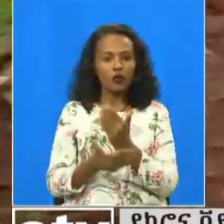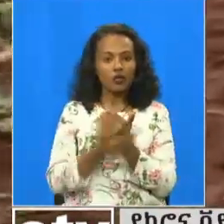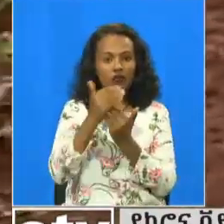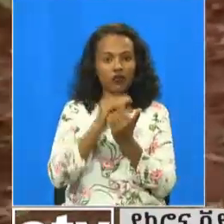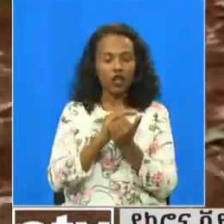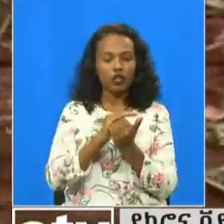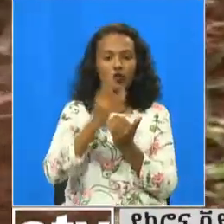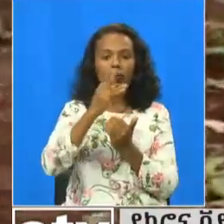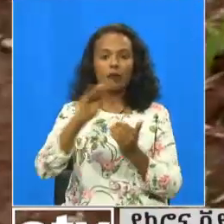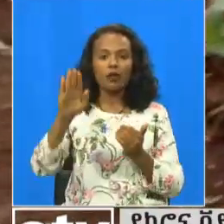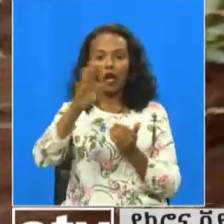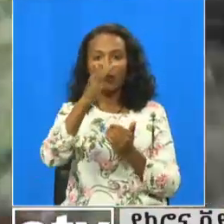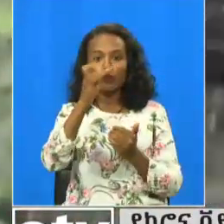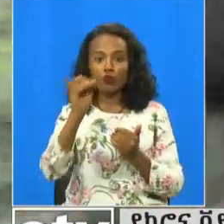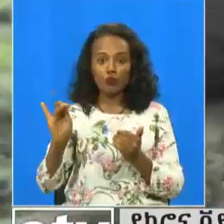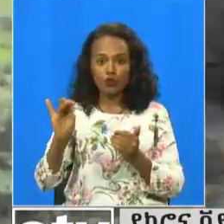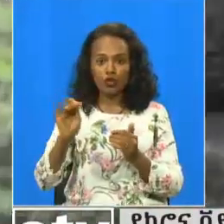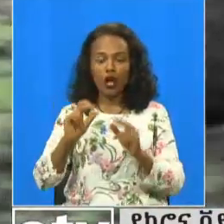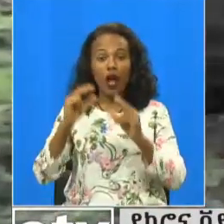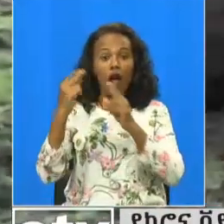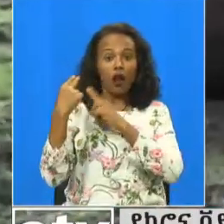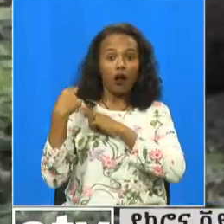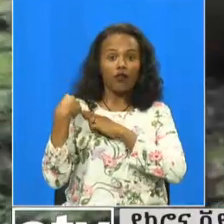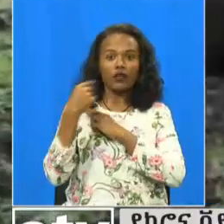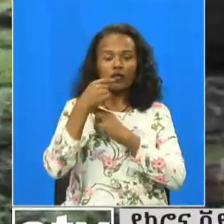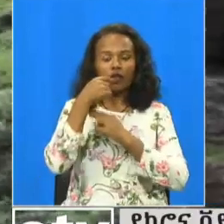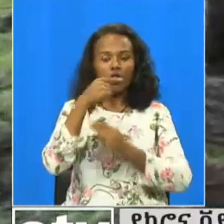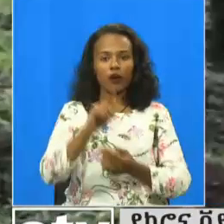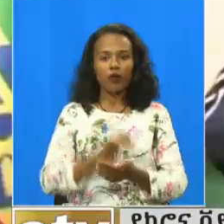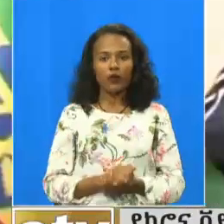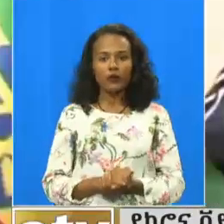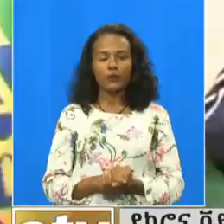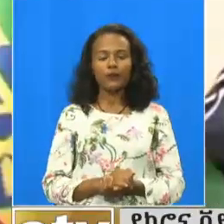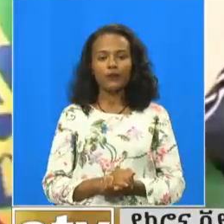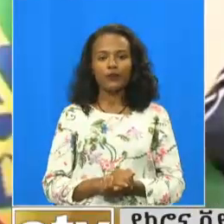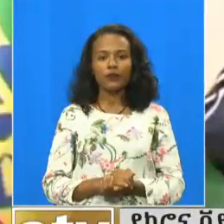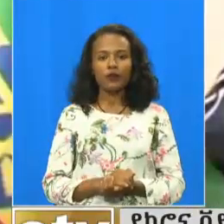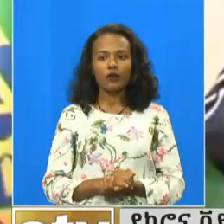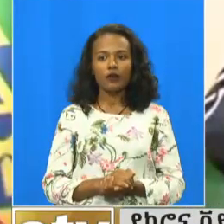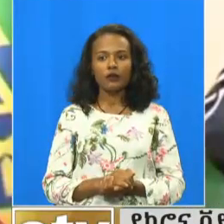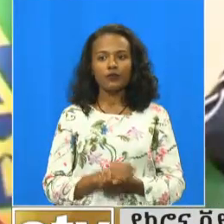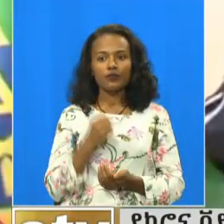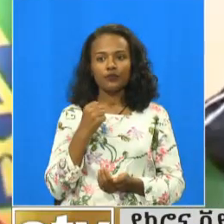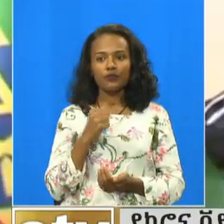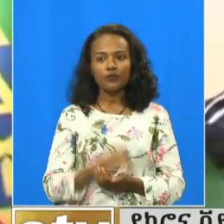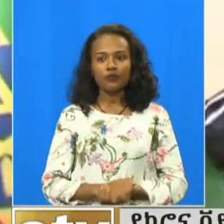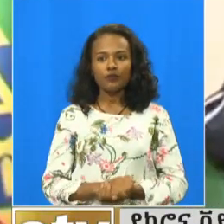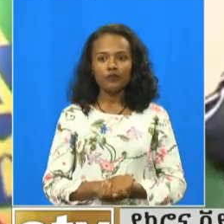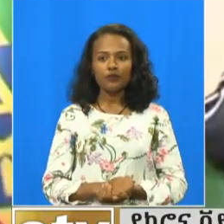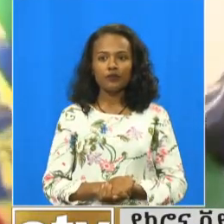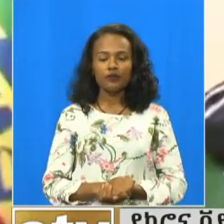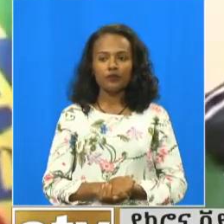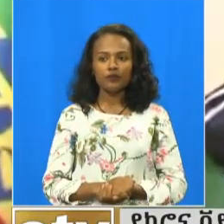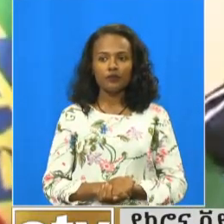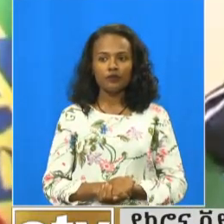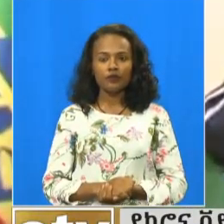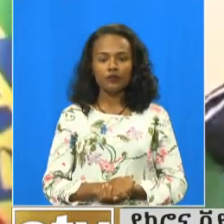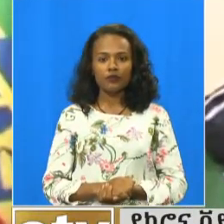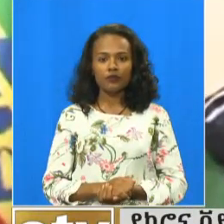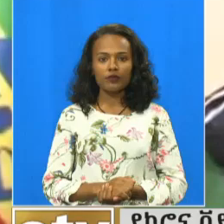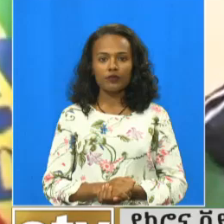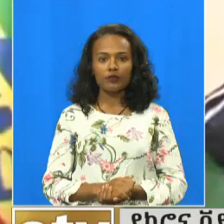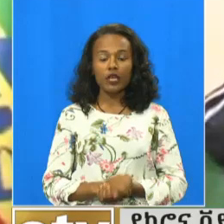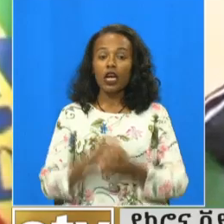የምዕራብ ጉጂ ዞን ግብርናና ተፈጥሮ ሀብት ጽፈት ቤት ኃላፊ አቶ ኤርሚያስ ታምሩ ገልጸዋል። ቁጣሙፍ ለፍትክ የሰጡ ወጋበረና ቁጣ ቆና